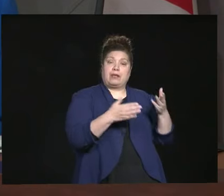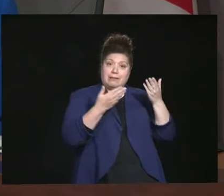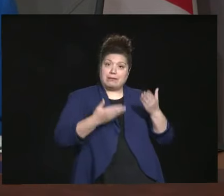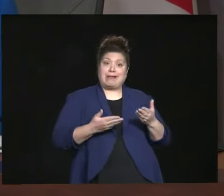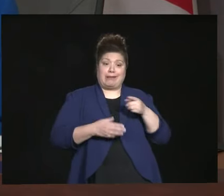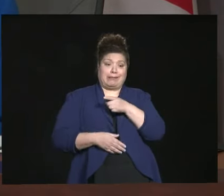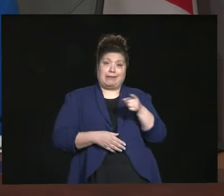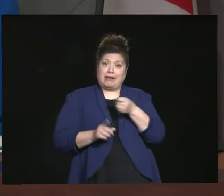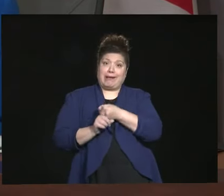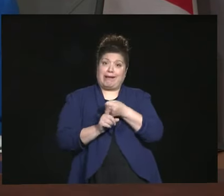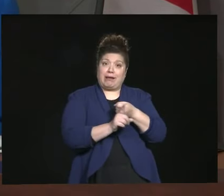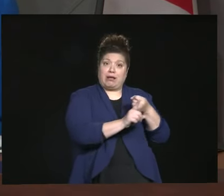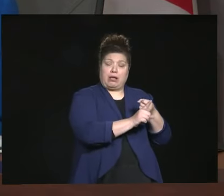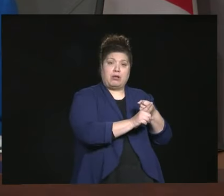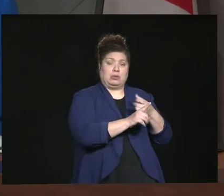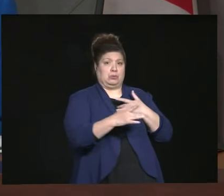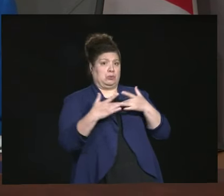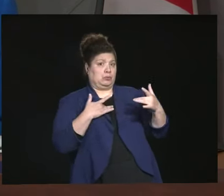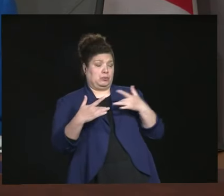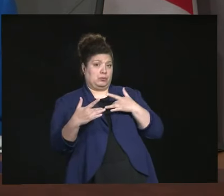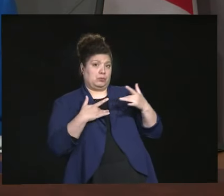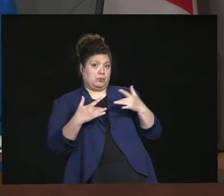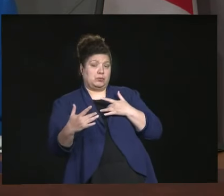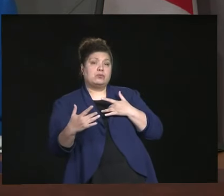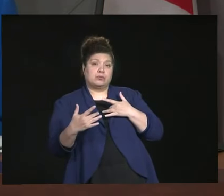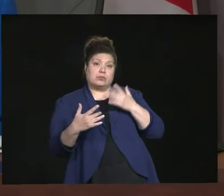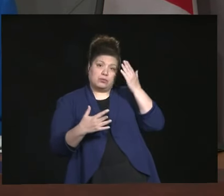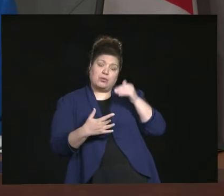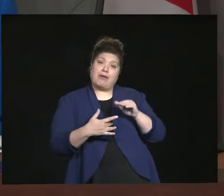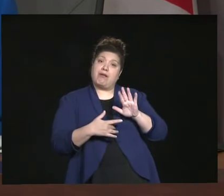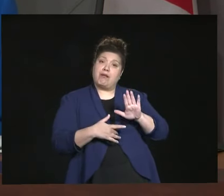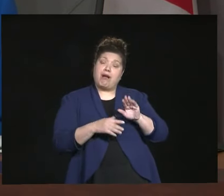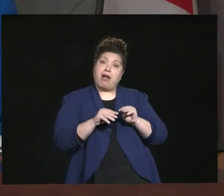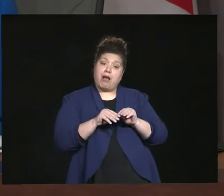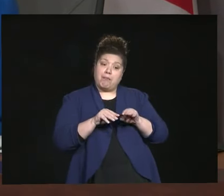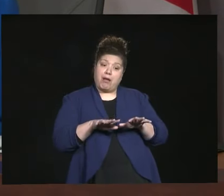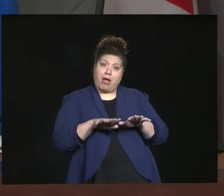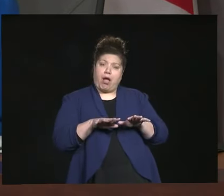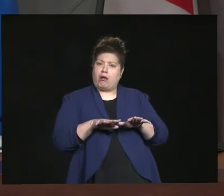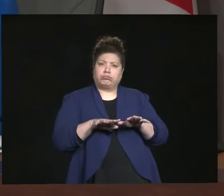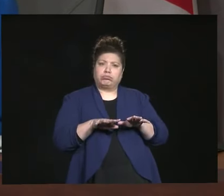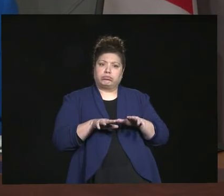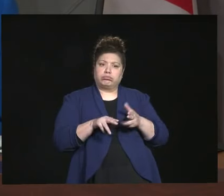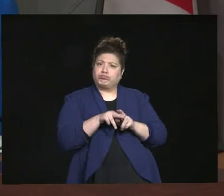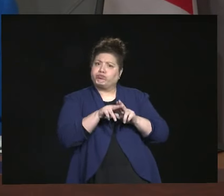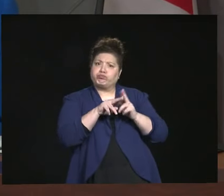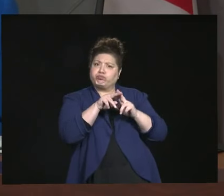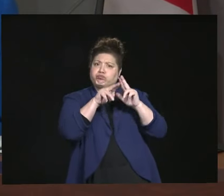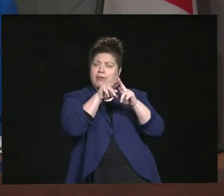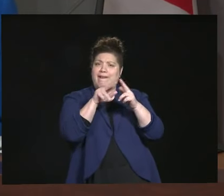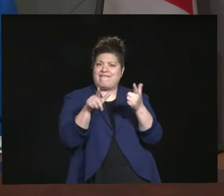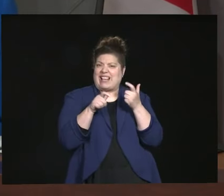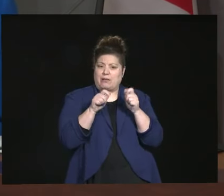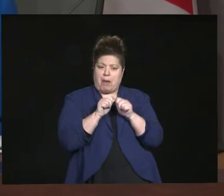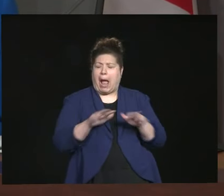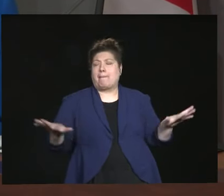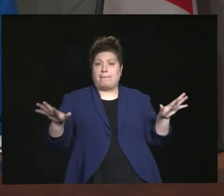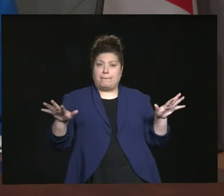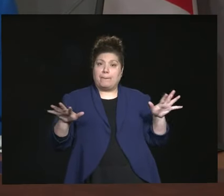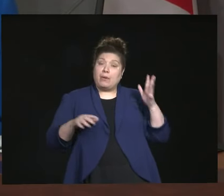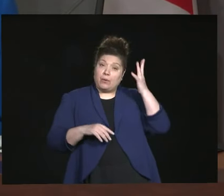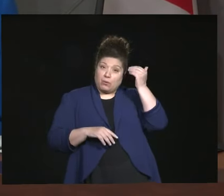la propagation du virus, mais surtout en raison des graves conséquences pour ces personnes à risque